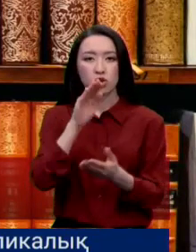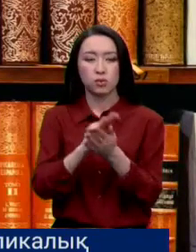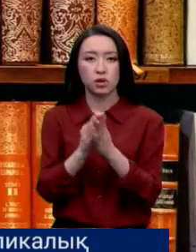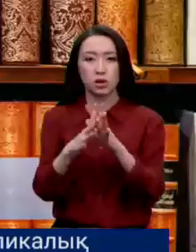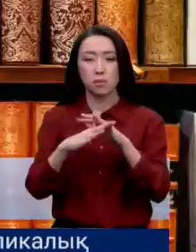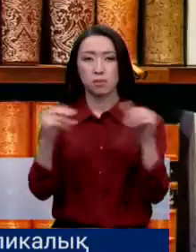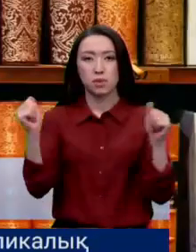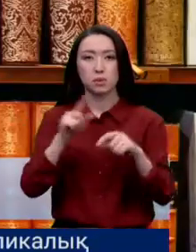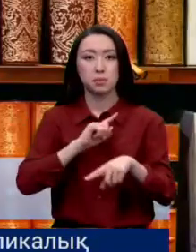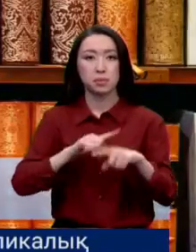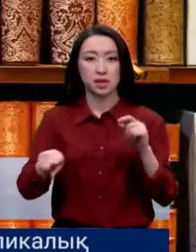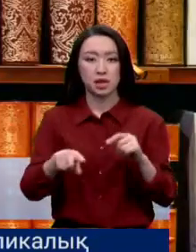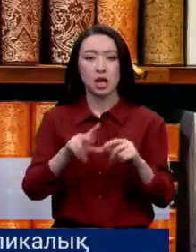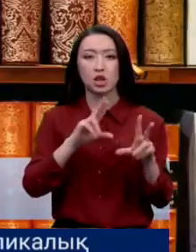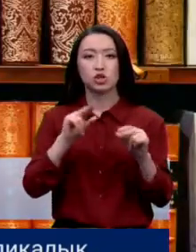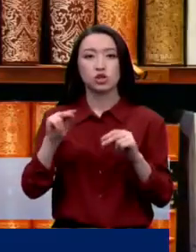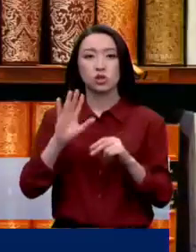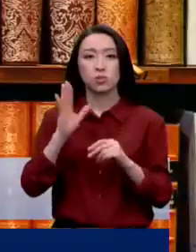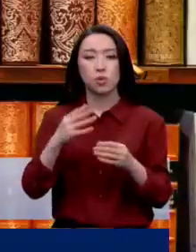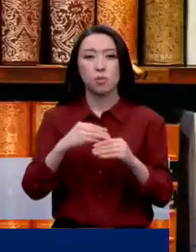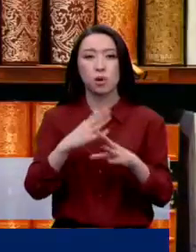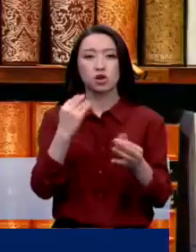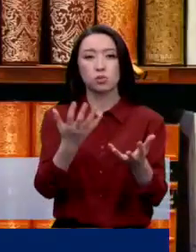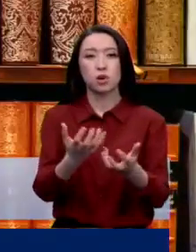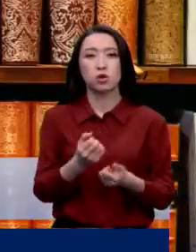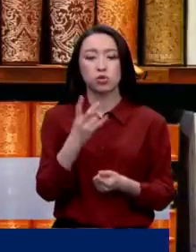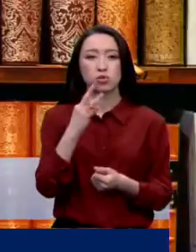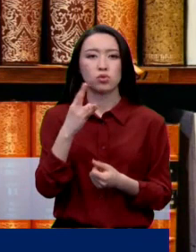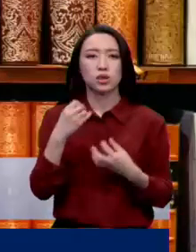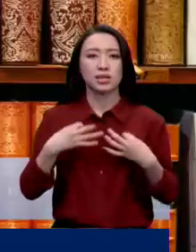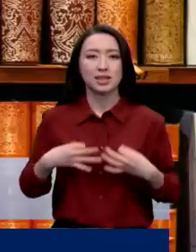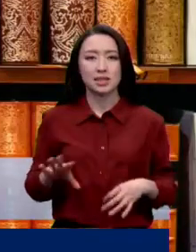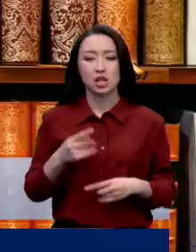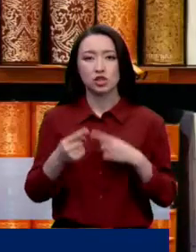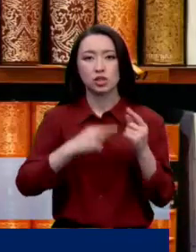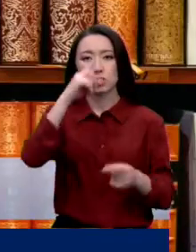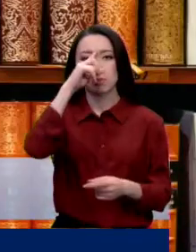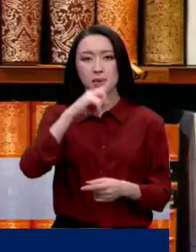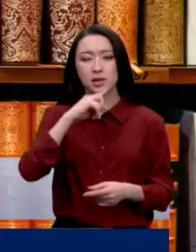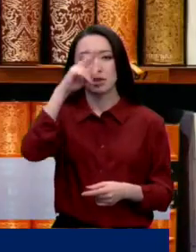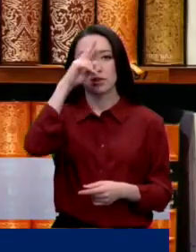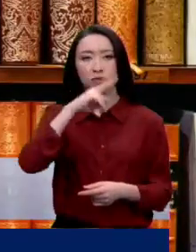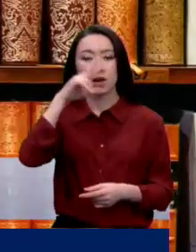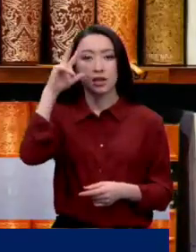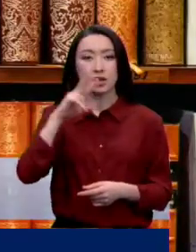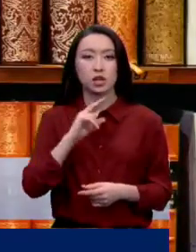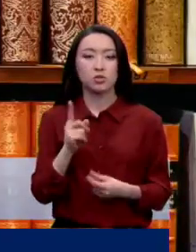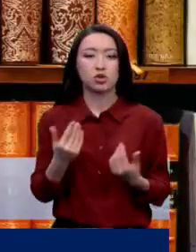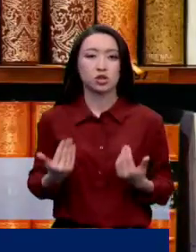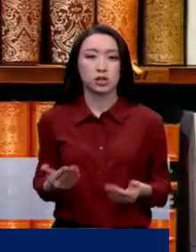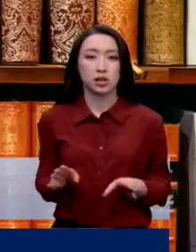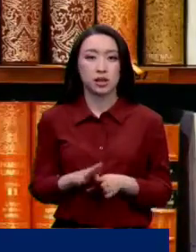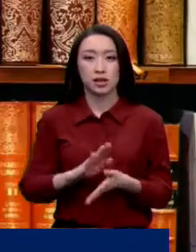разберут, счастливчики получат свои машины, не уверен, что сразу, может быть, через месяц, а может быть, через два, через три, потому что сейчас такая